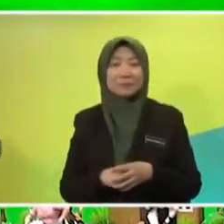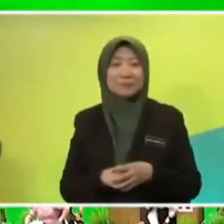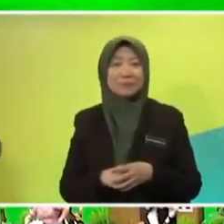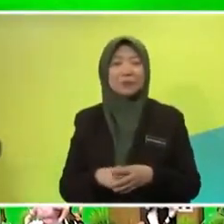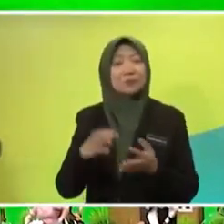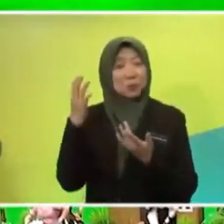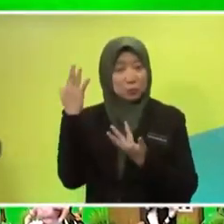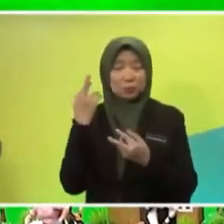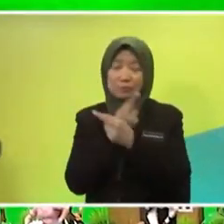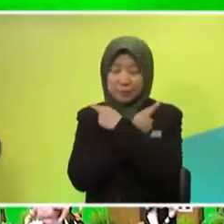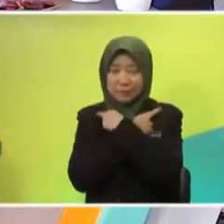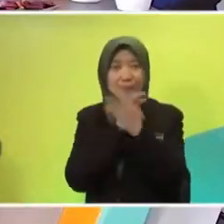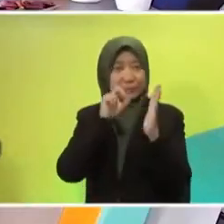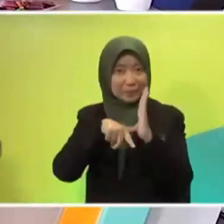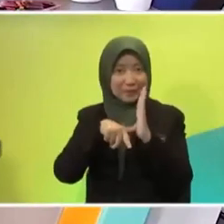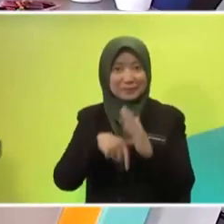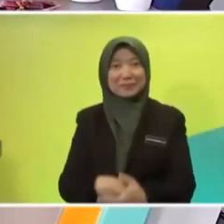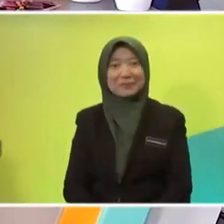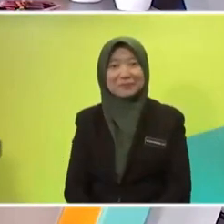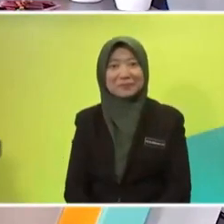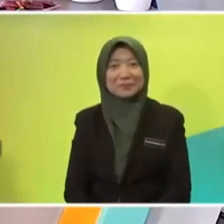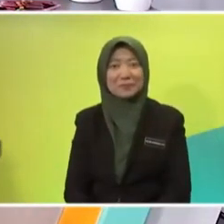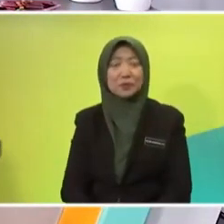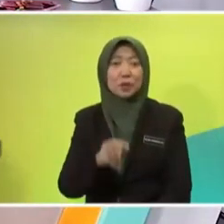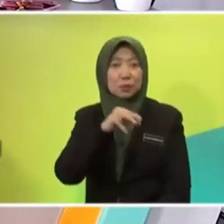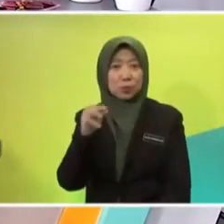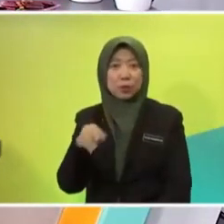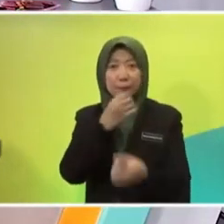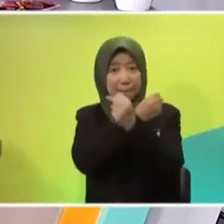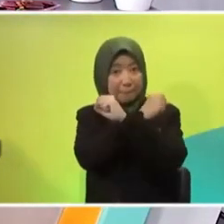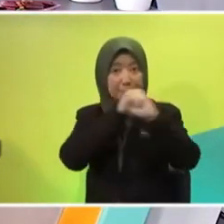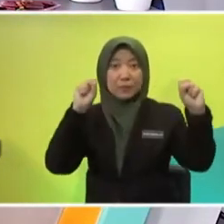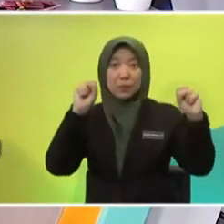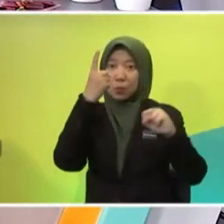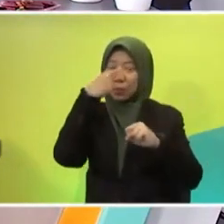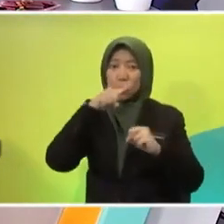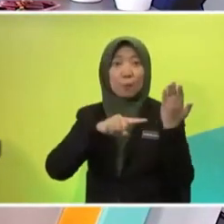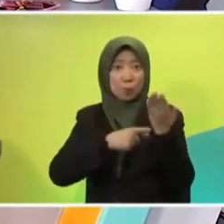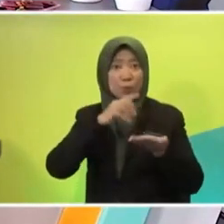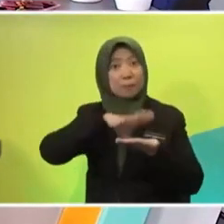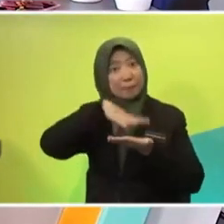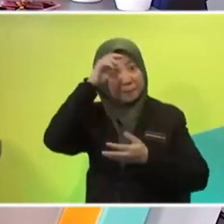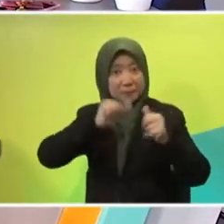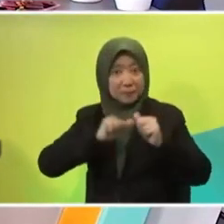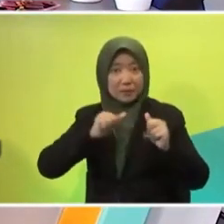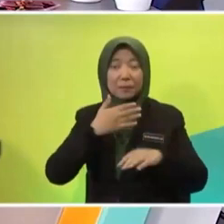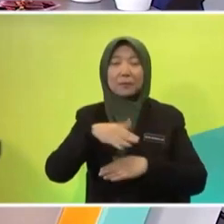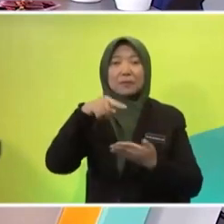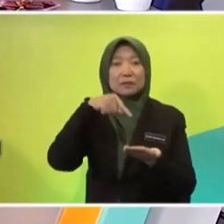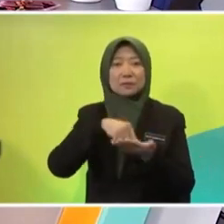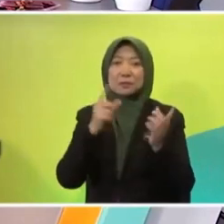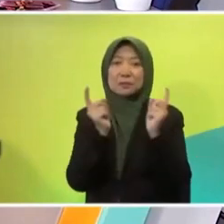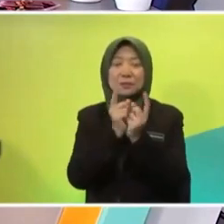nak berehat sekejap? Boleh Kak Rina. Murid-murid bersedia untuk kita mulakan aktiviti selepas ini.